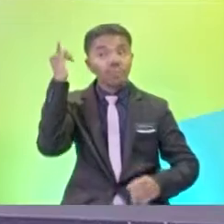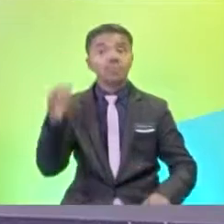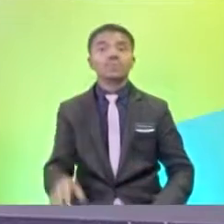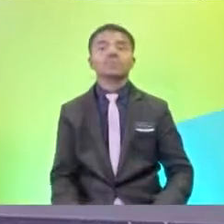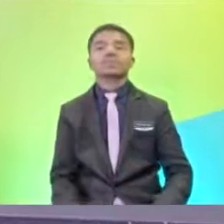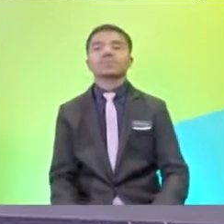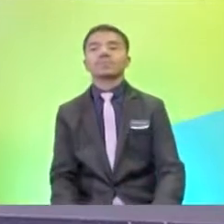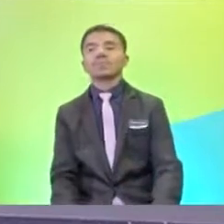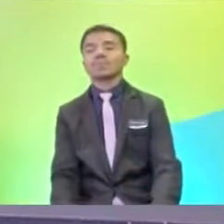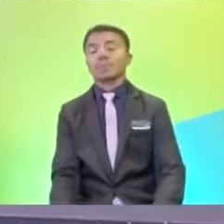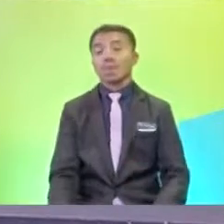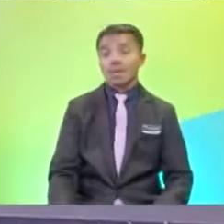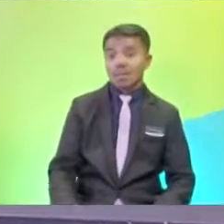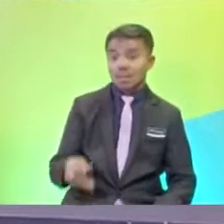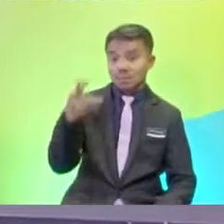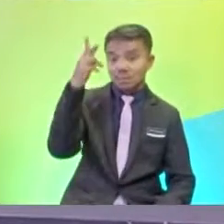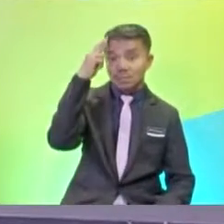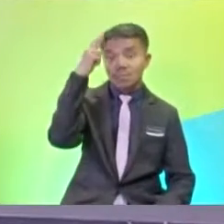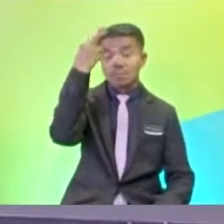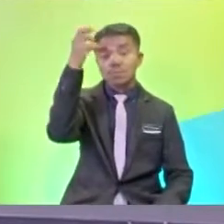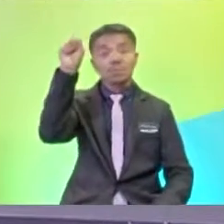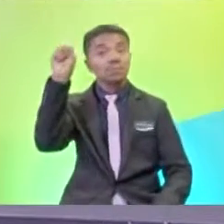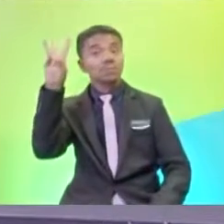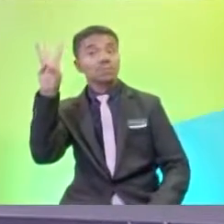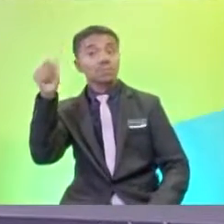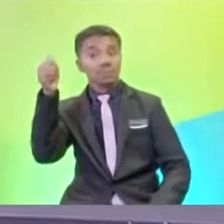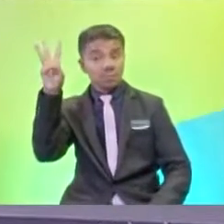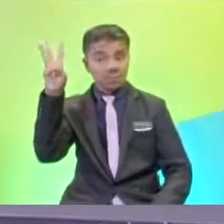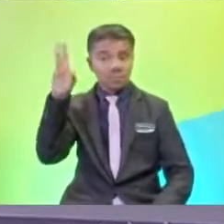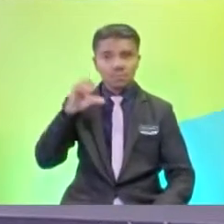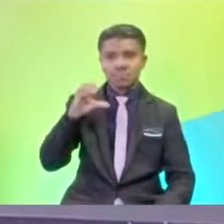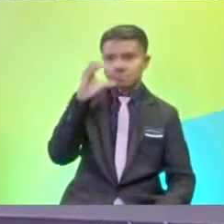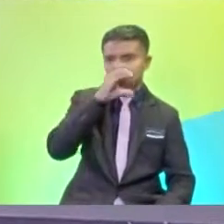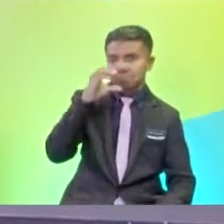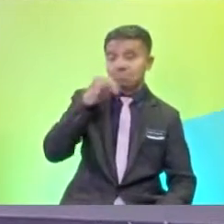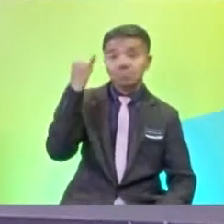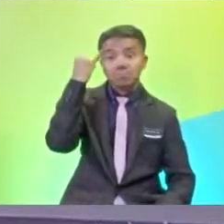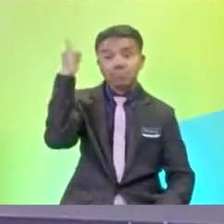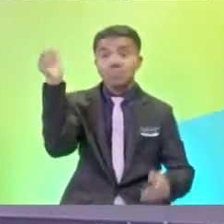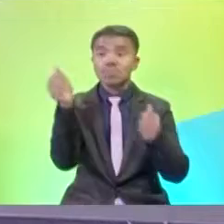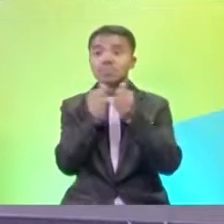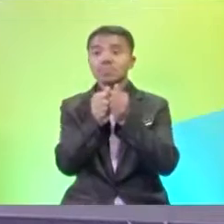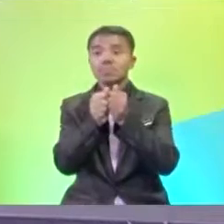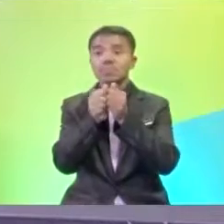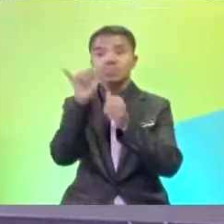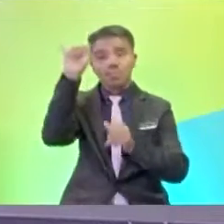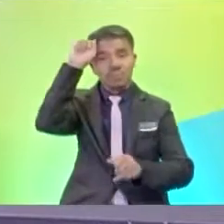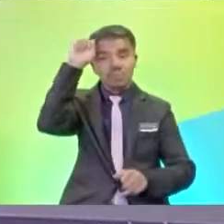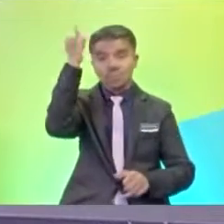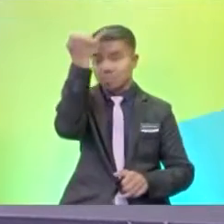berguru dengan malaikat jibril jadi di zaman ini kita akan belajar pula dengan Ustadzah Aku sebenarnya kepentingan dalam